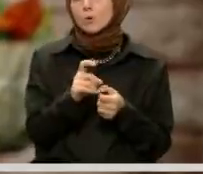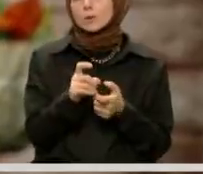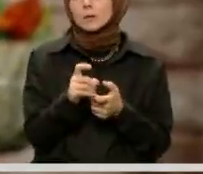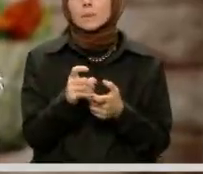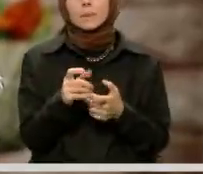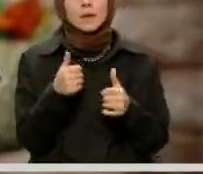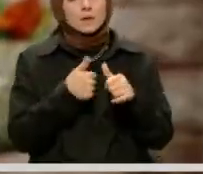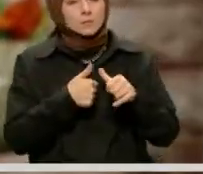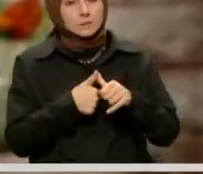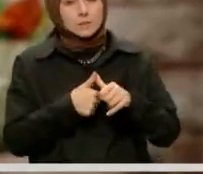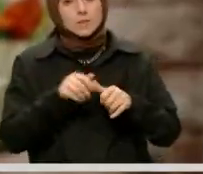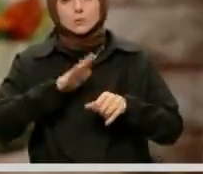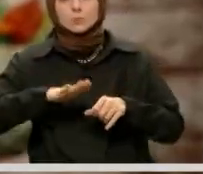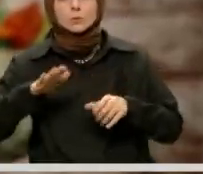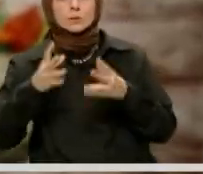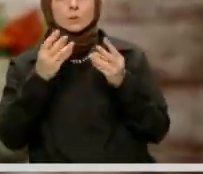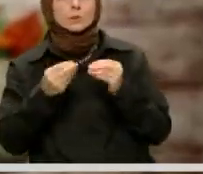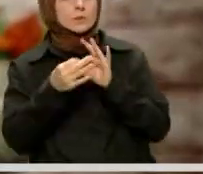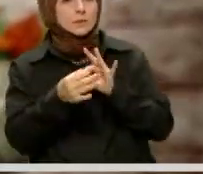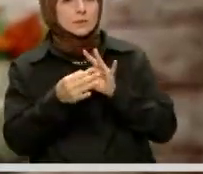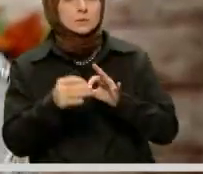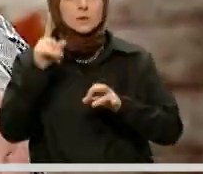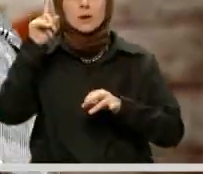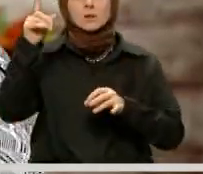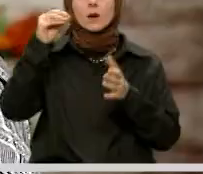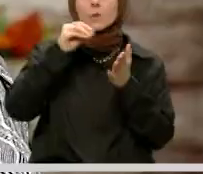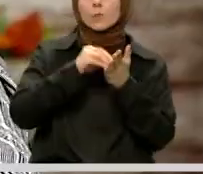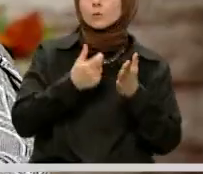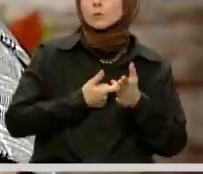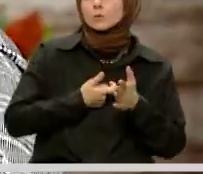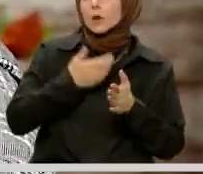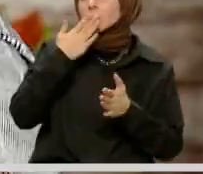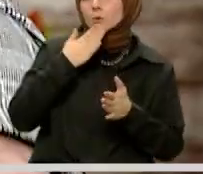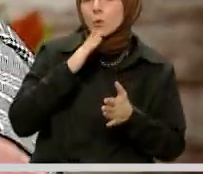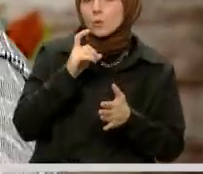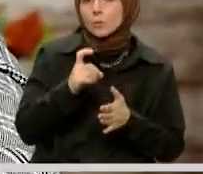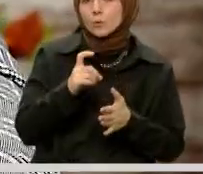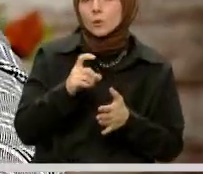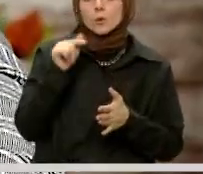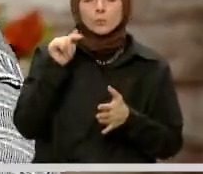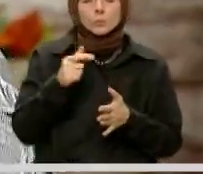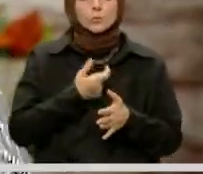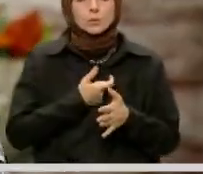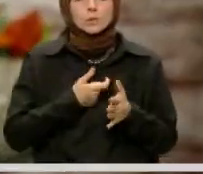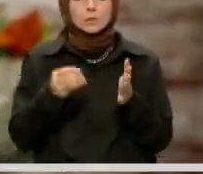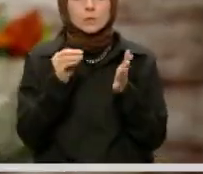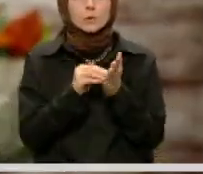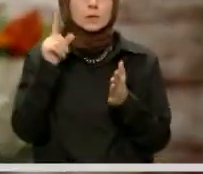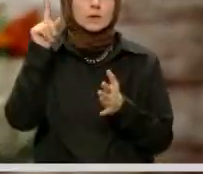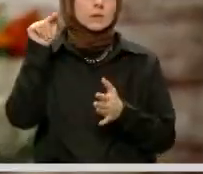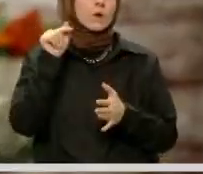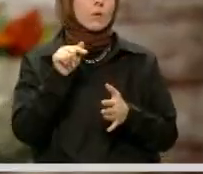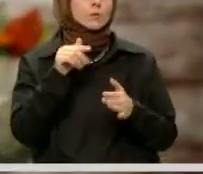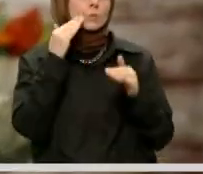olan münasebetimizde Yüce Allah'ın koyduğu kurallar yok mu? Yani bu kuralı koyan Allah'a orada uyuyorsun da neden hayatın